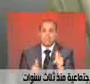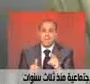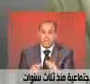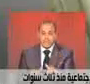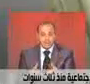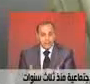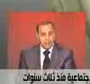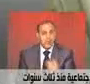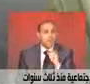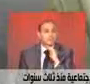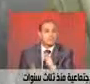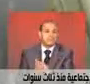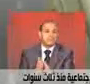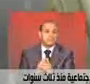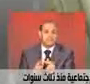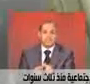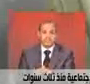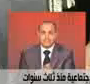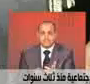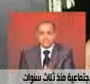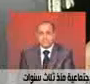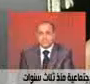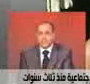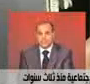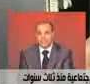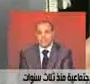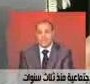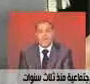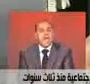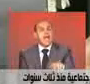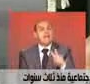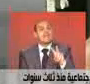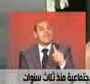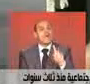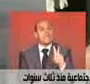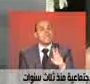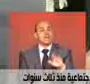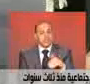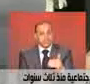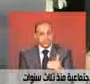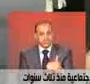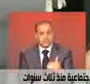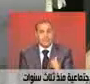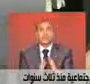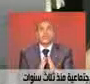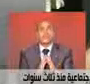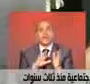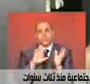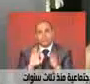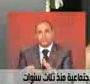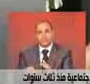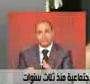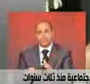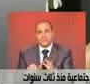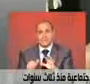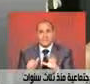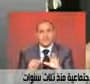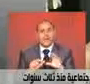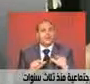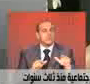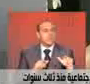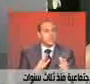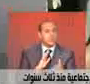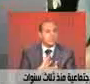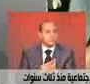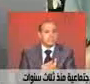الساعة إلى أرض الواقع سبيلا. من عام 2012 جو طيحوا خلونا كاكا يجي 6 و7 شهور، بعدين